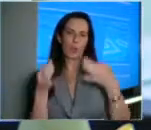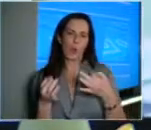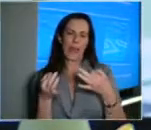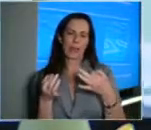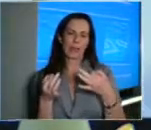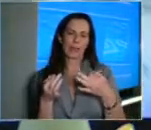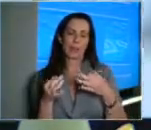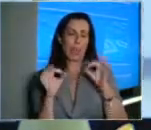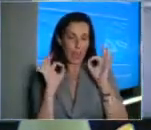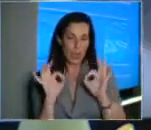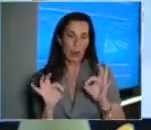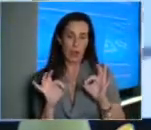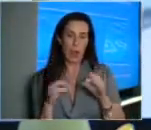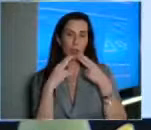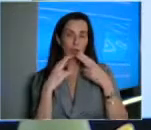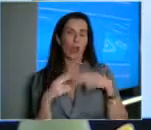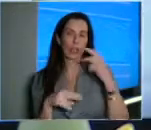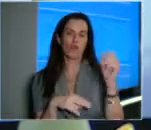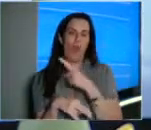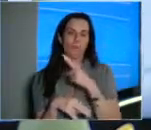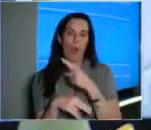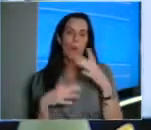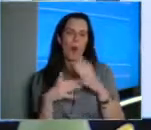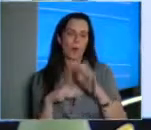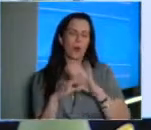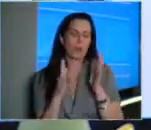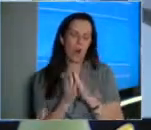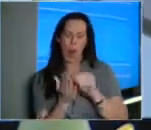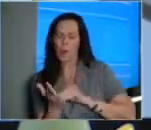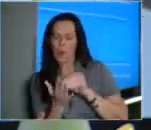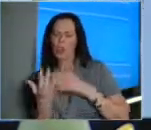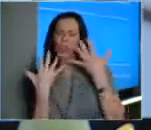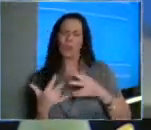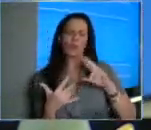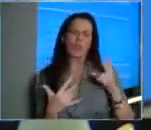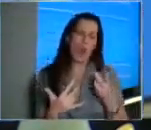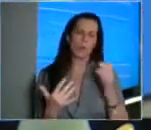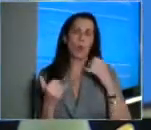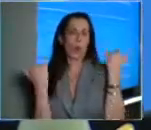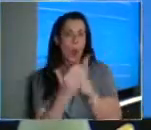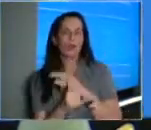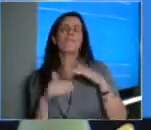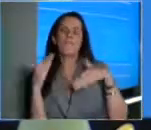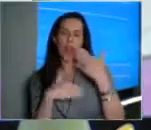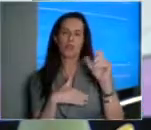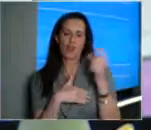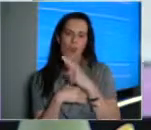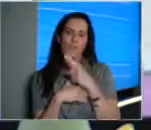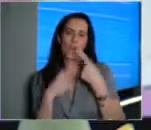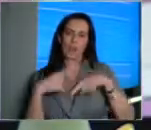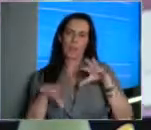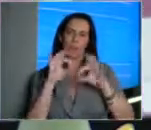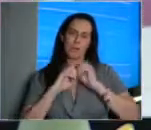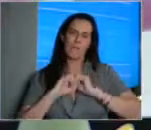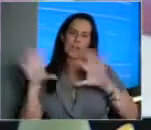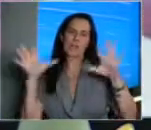ואז באמת באופן רשמי, התוצאות מפורסמות אחרי שבוע. כי בודקים את כל הפרוטוקולים, סופרים פעמיים, בדוק שלא היה טעויות, ואז אחרי שבוע, ועדת הבחירות